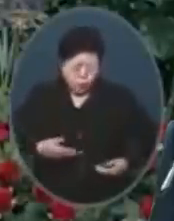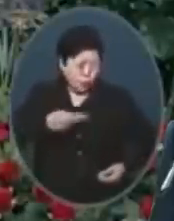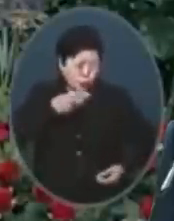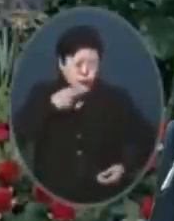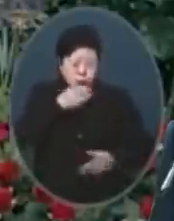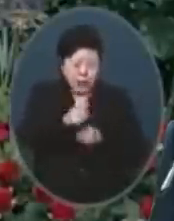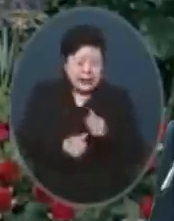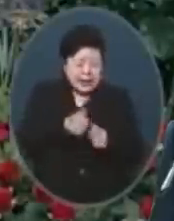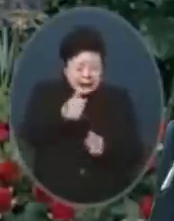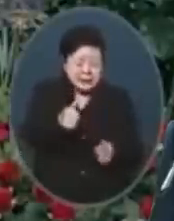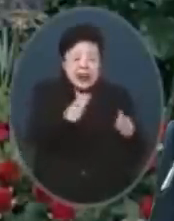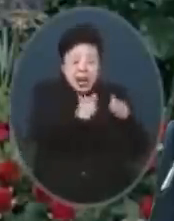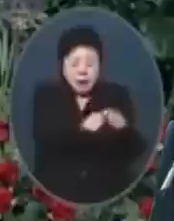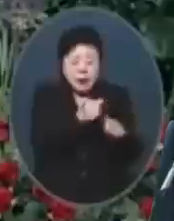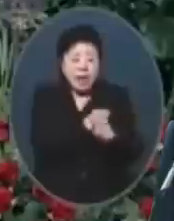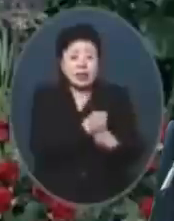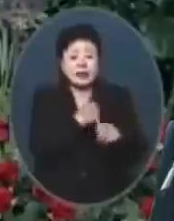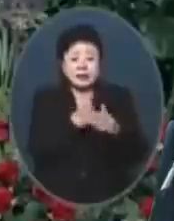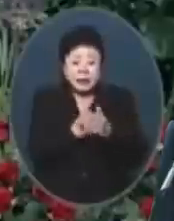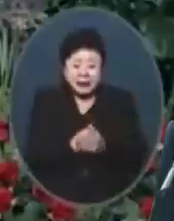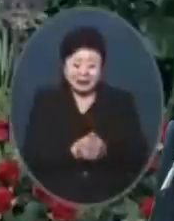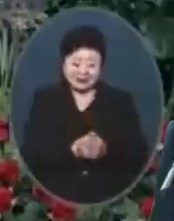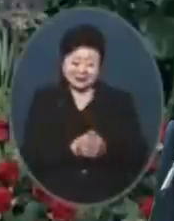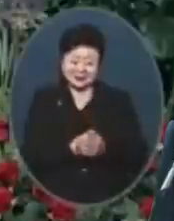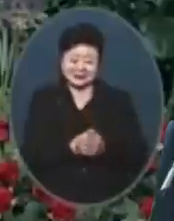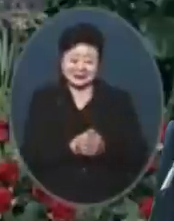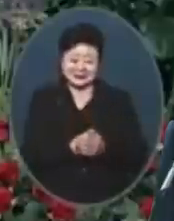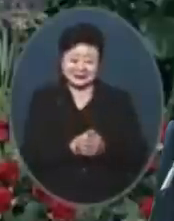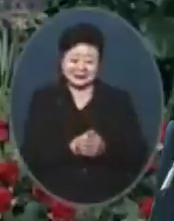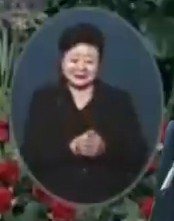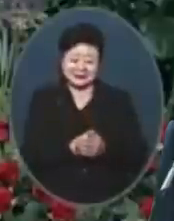것은 하나님이 함께 하시며